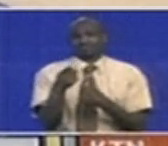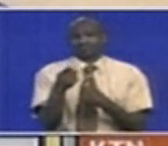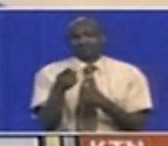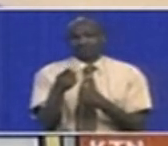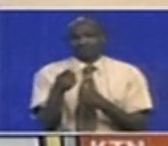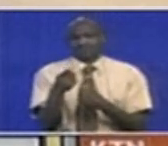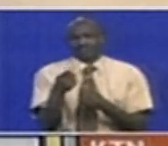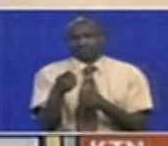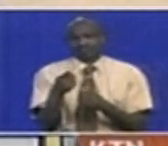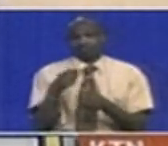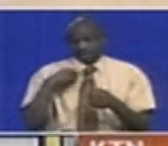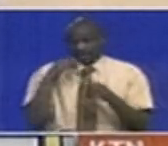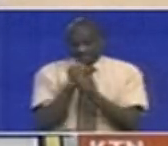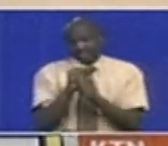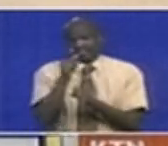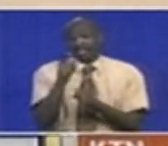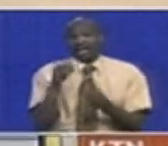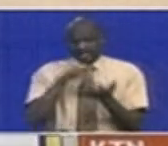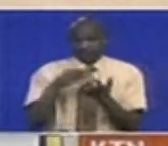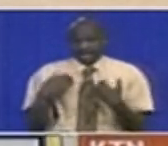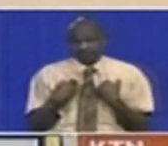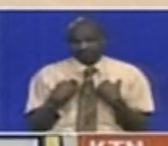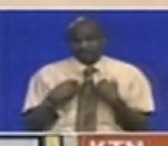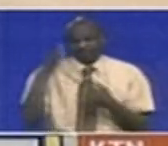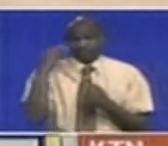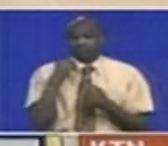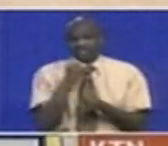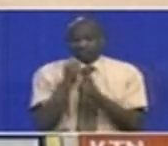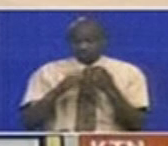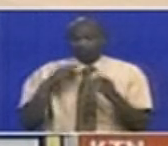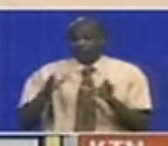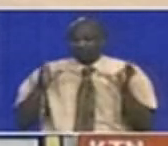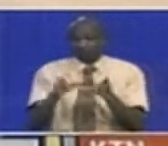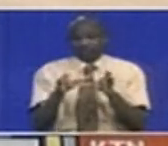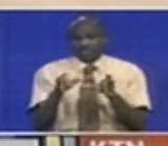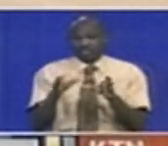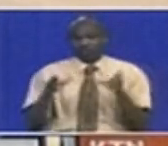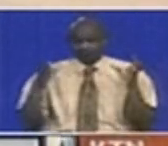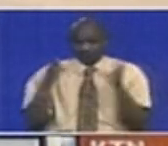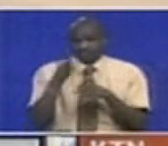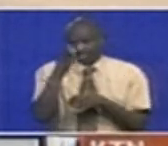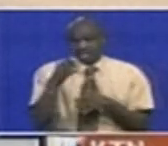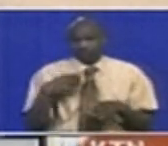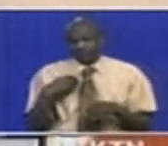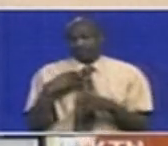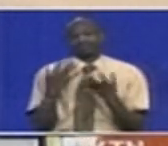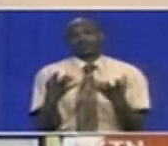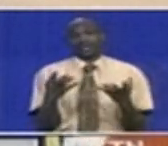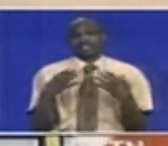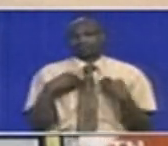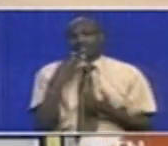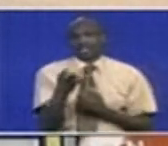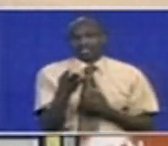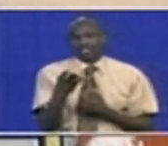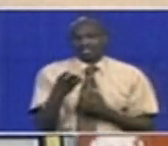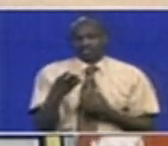utakuwa ni wenye kutuinua tena, japokuwa tulilazimishwa kutoka pale tukiwa tumefungwa. Lakini